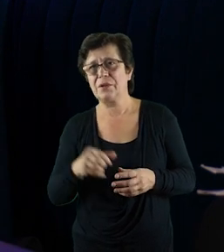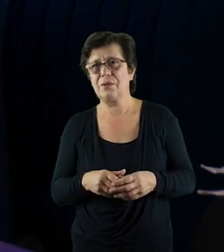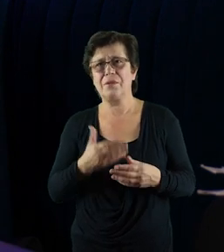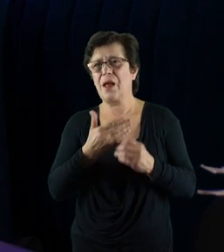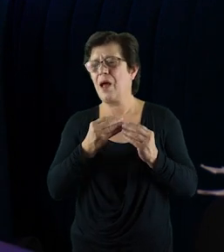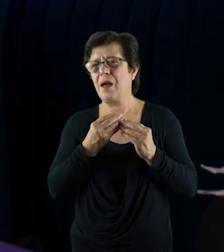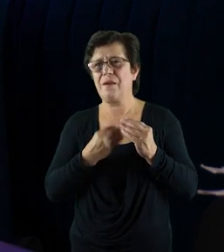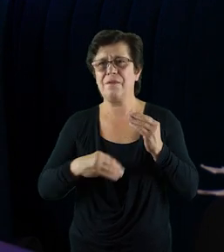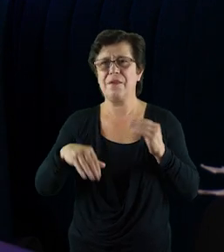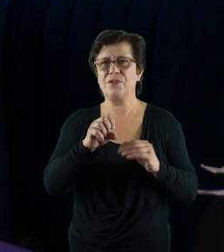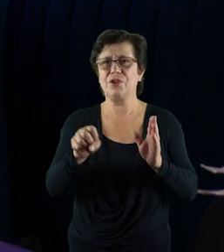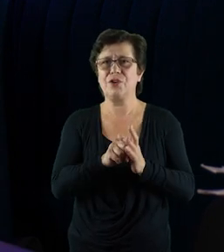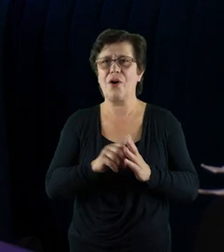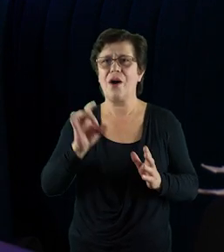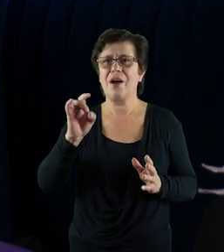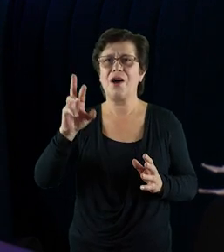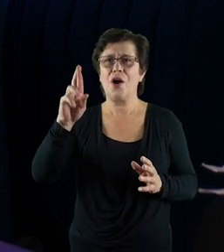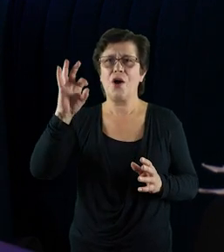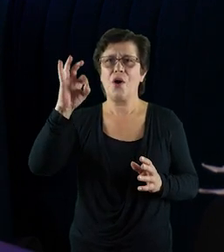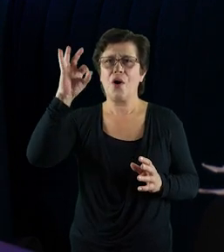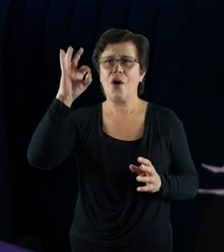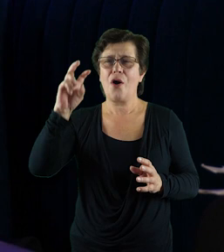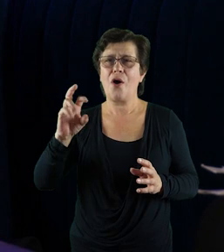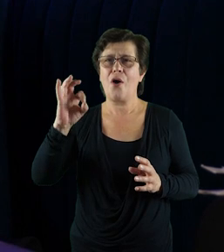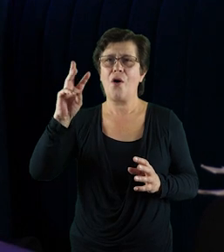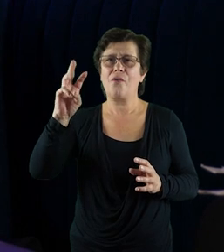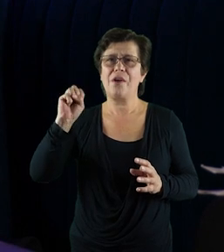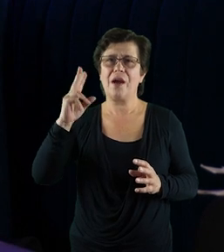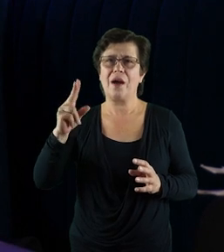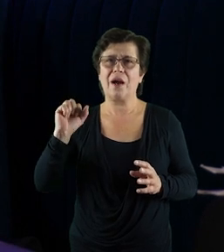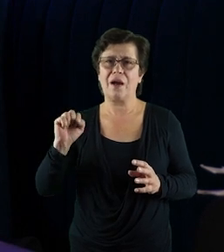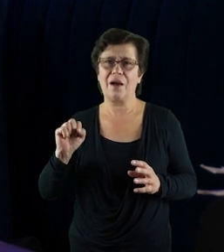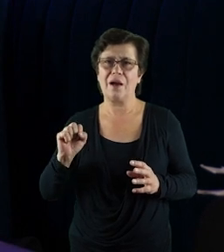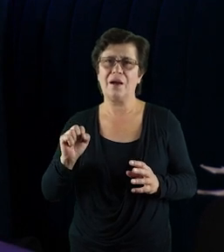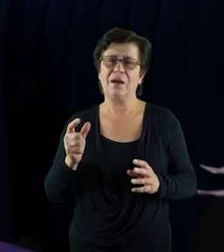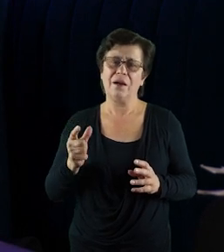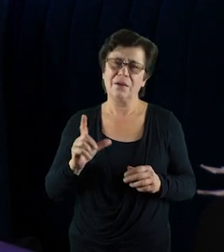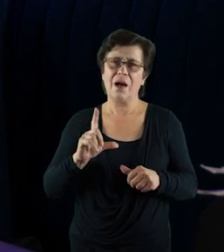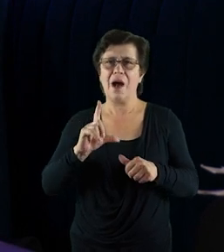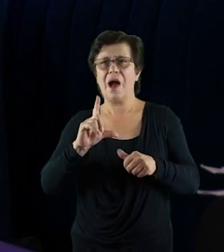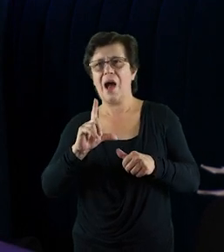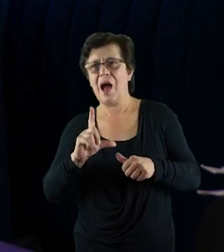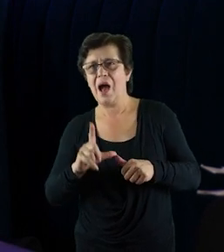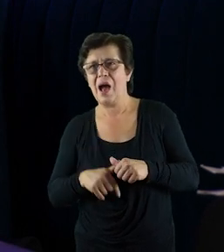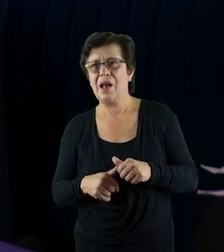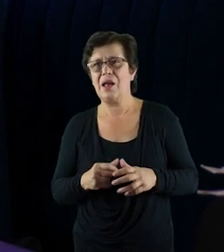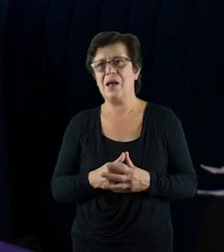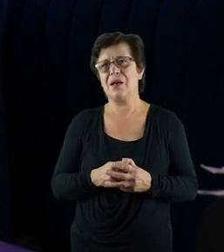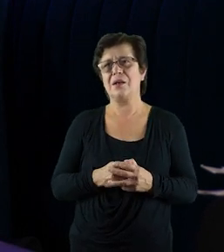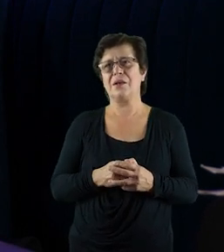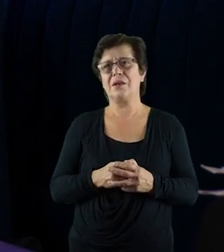Grochowiaka niestety w aluzji, ale i Białoszewskiemu się